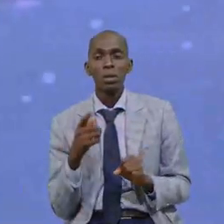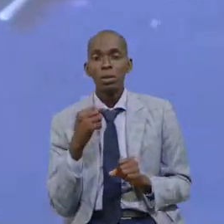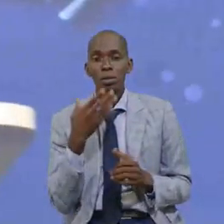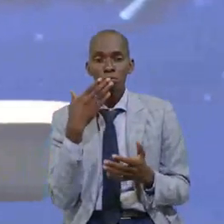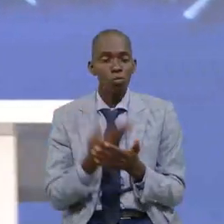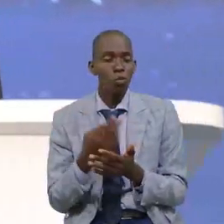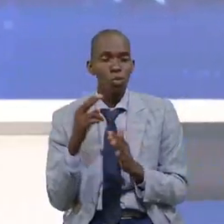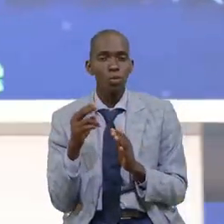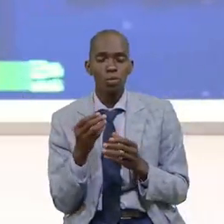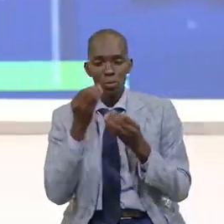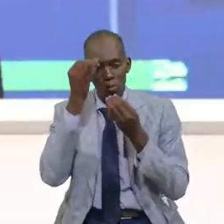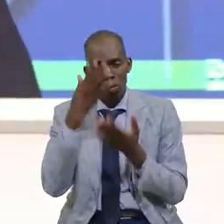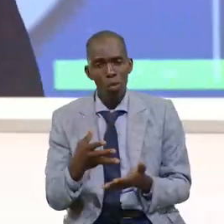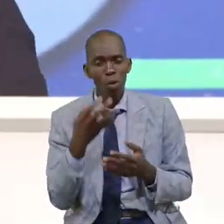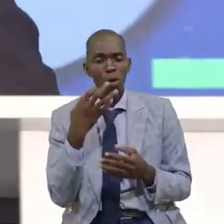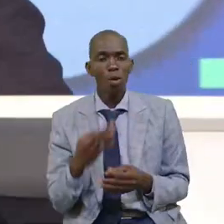la bonne nouvelle du salut,